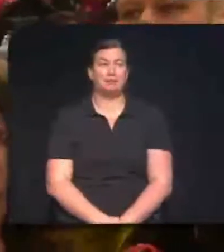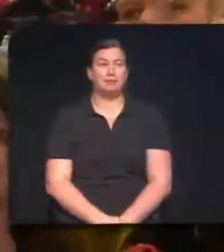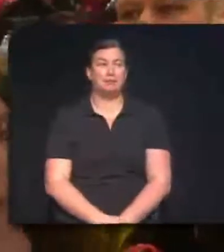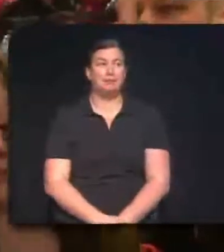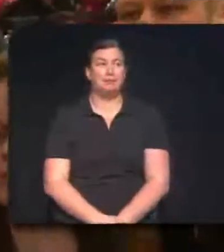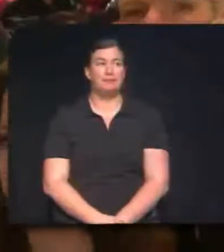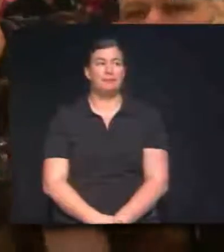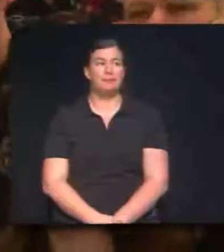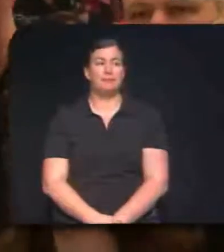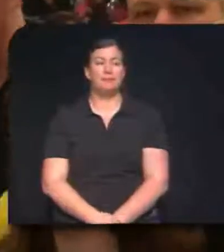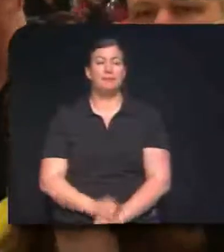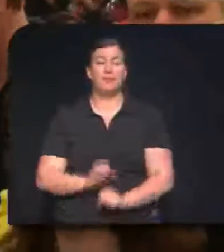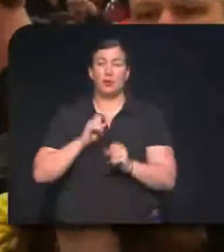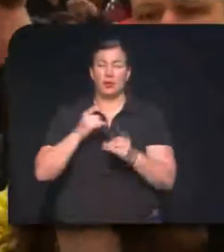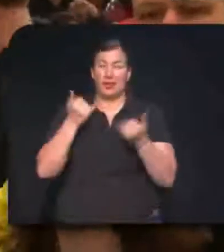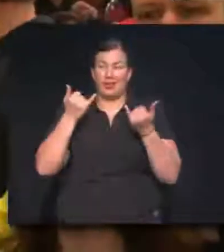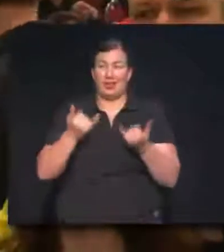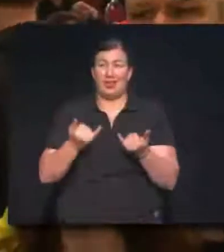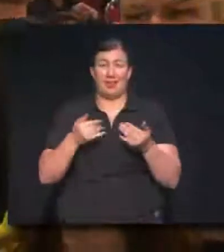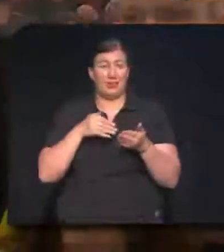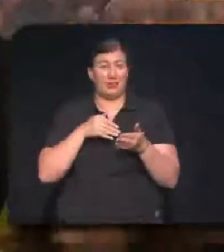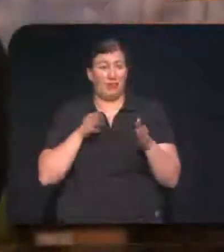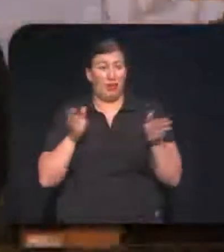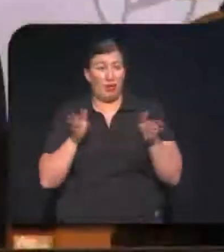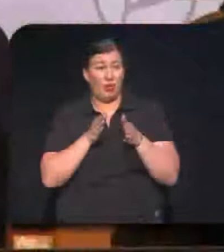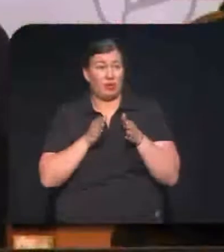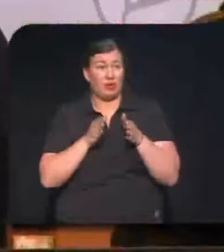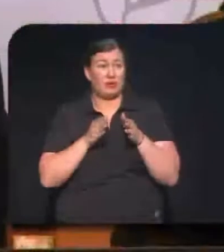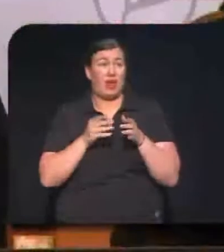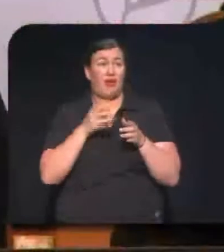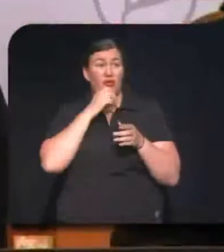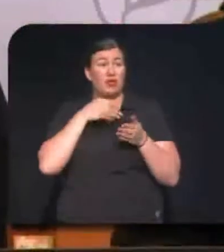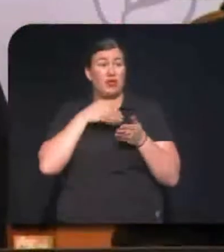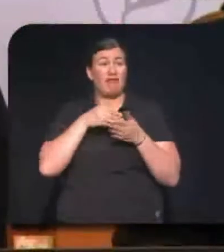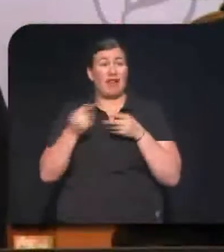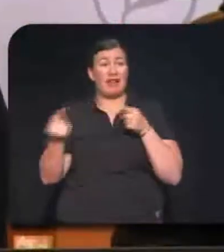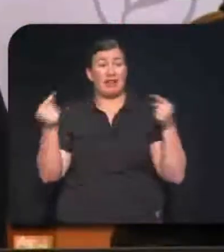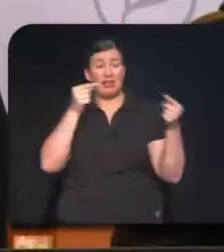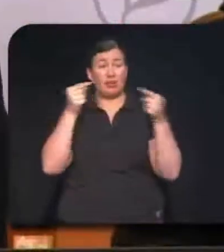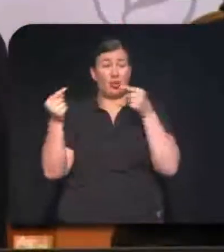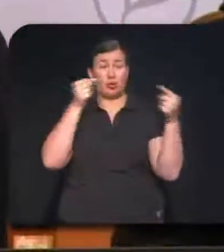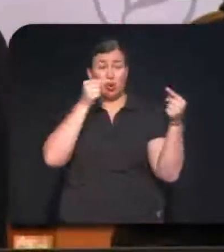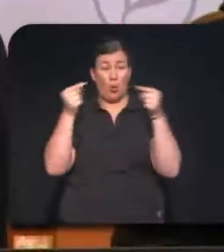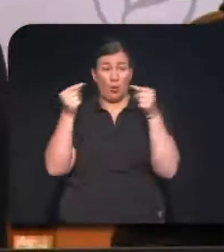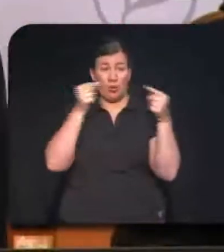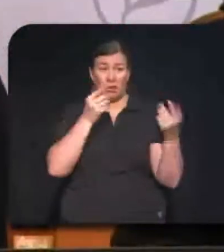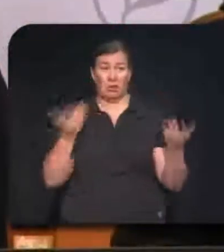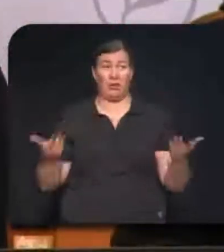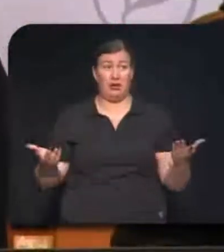wir kommen kurz zur Abstimmung wollt ihr weiter debattieren bitte einmal die Stimmkarten hoch